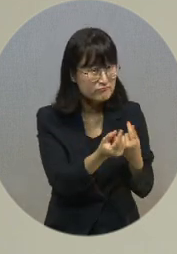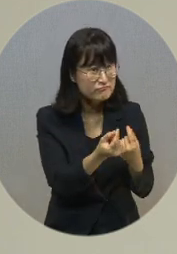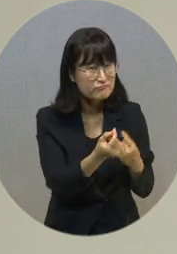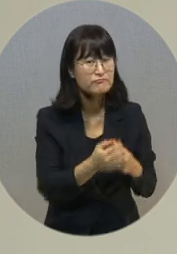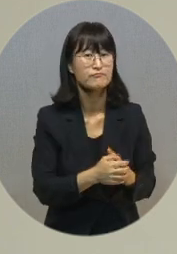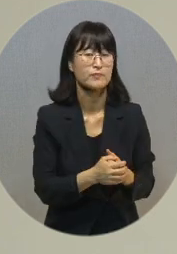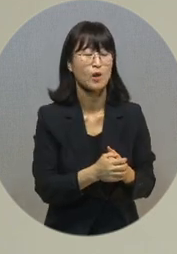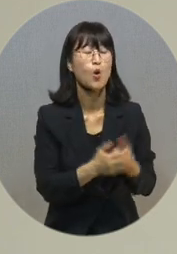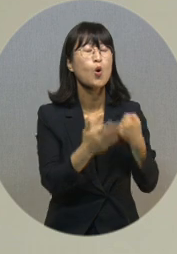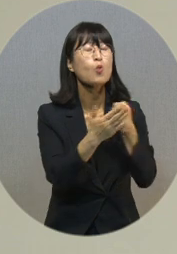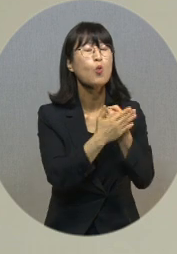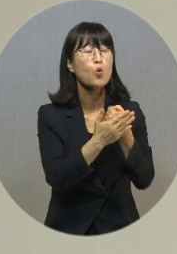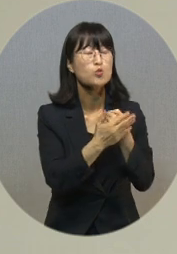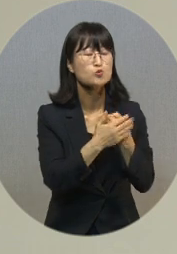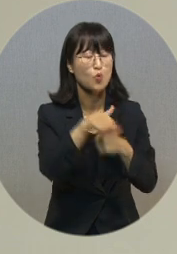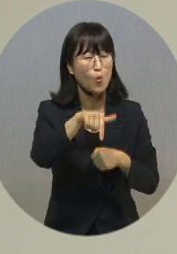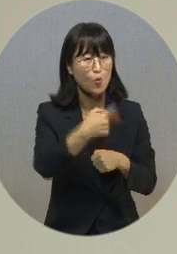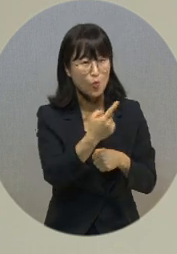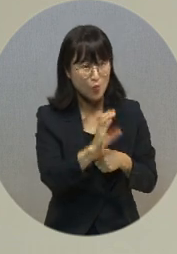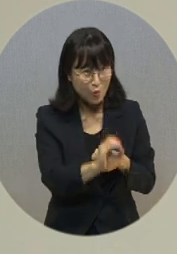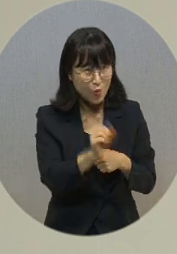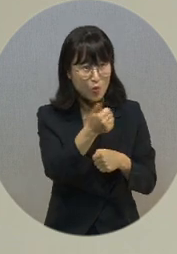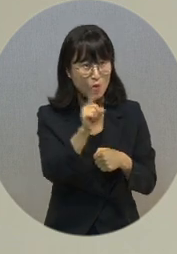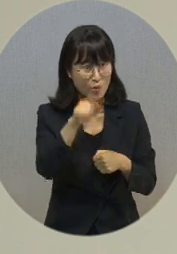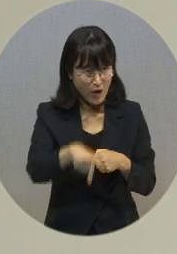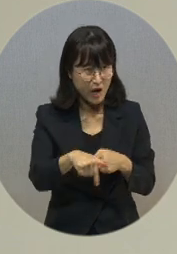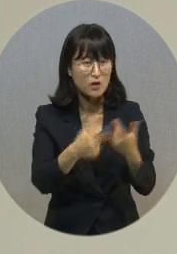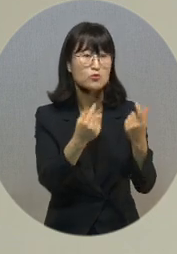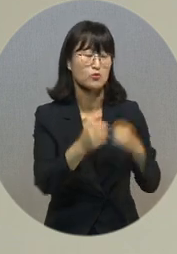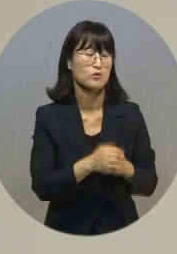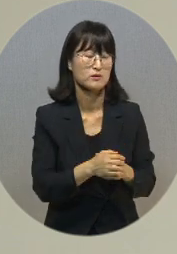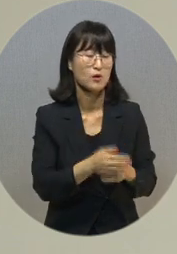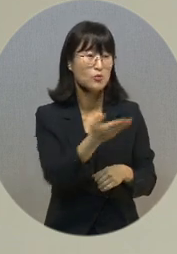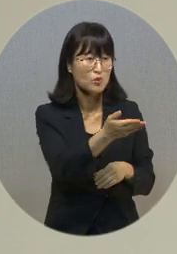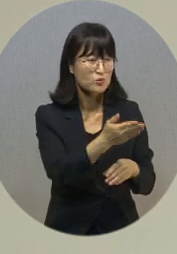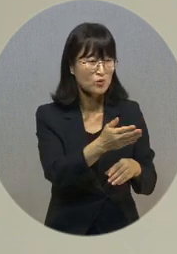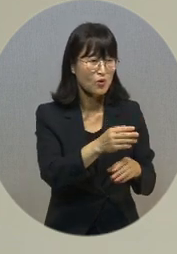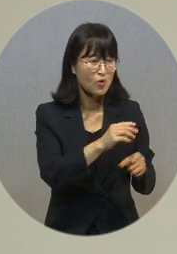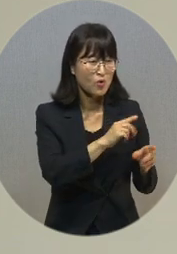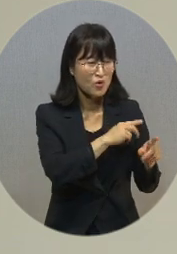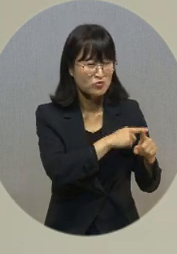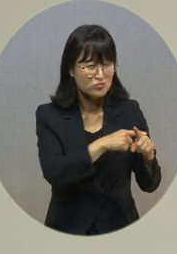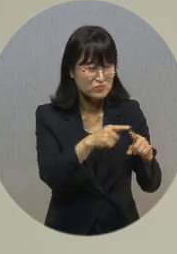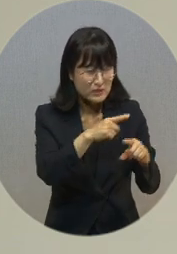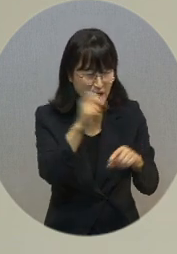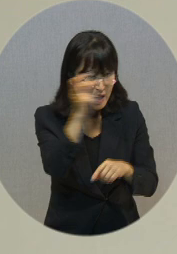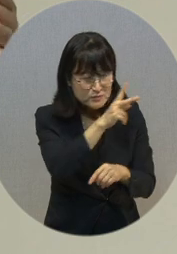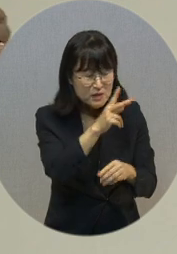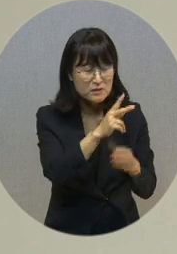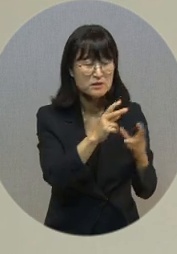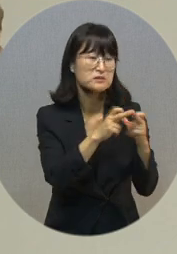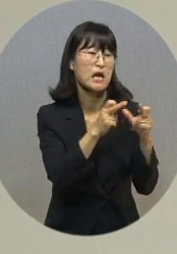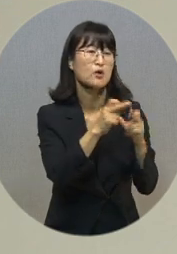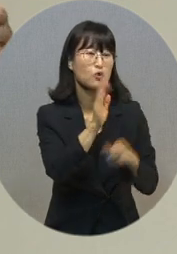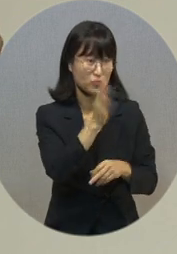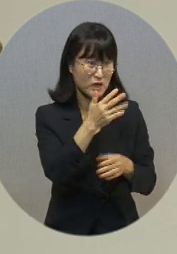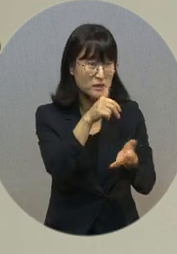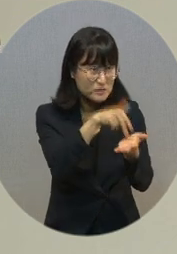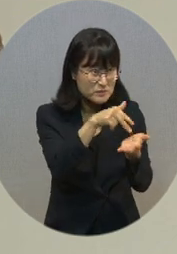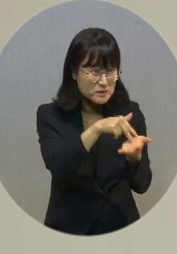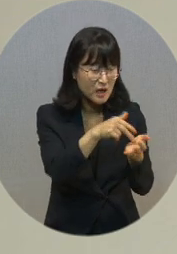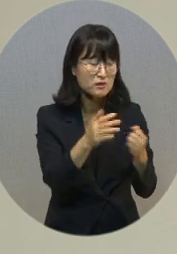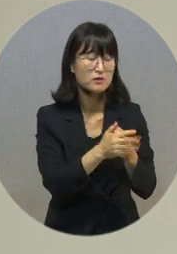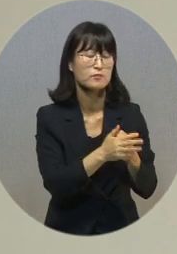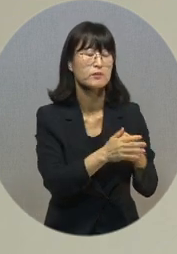그리고 보조공학도 그렇고. 그런데 이제 의원님은 중도 장애시잖아요. 네네. 그러면서 이게